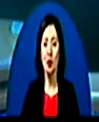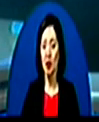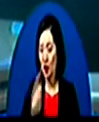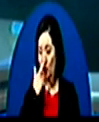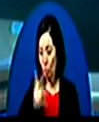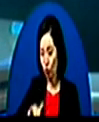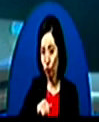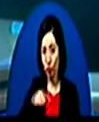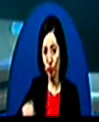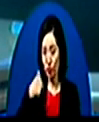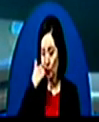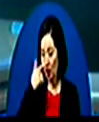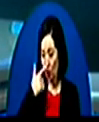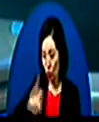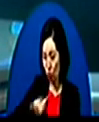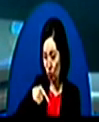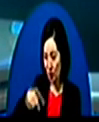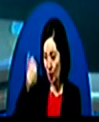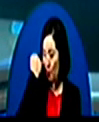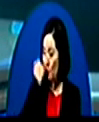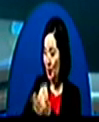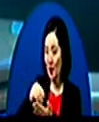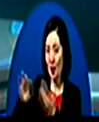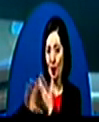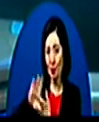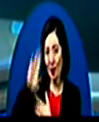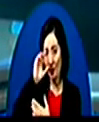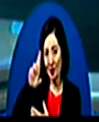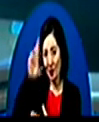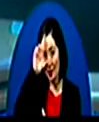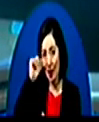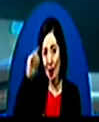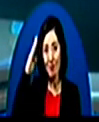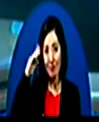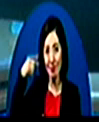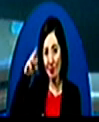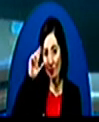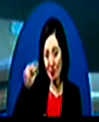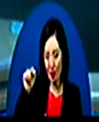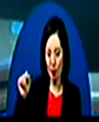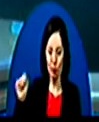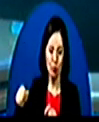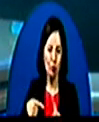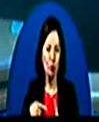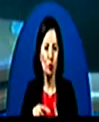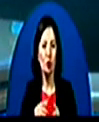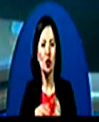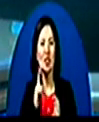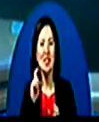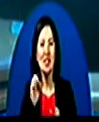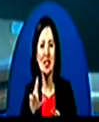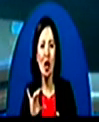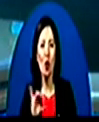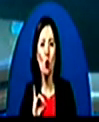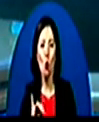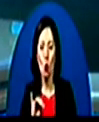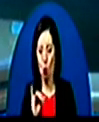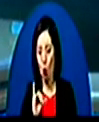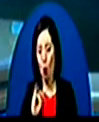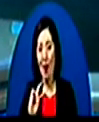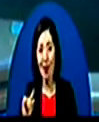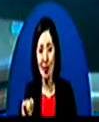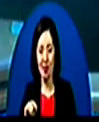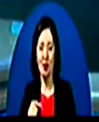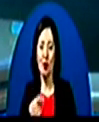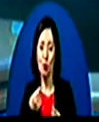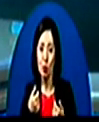Бүгднайрамд Хятад улсын батлан хамгаалах яамнаас Монгол улсын батлан хамгаалах яамнд коронавирусын халдвараас урьдчилан сэргийлэхэд зориулж 1 сая юаны өртөг бүхий эмнэлгийн хувцас